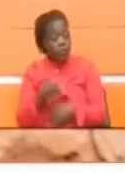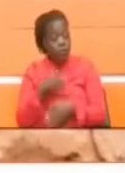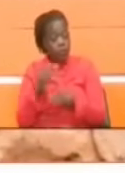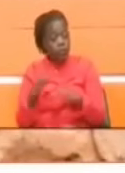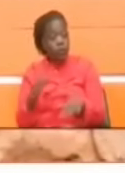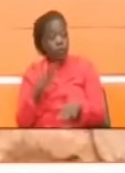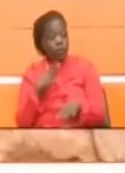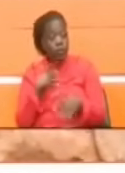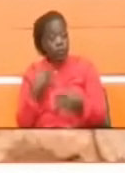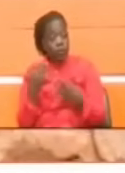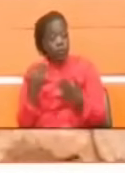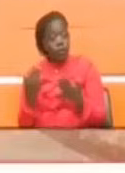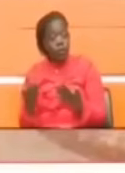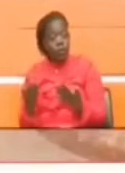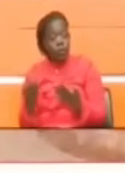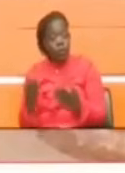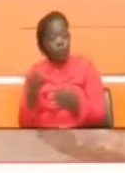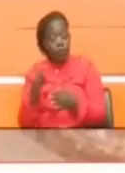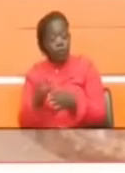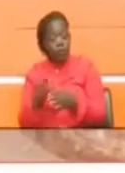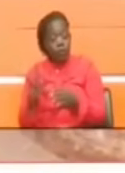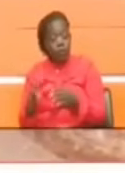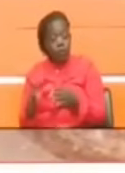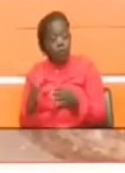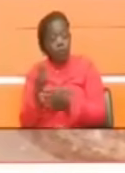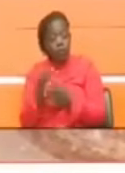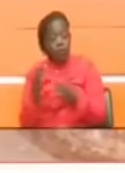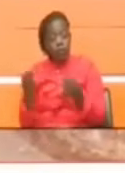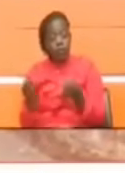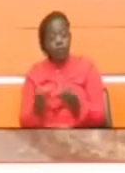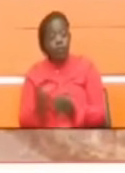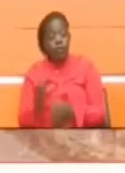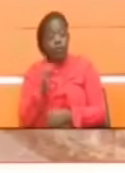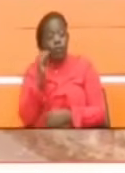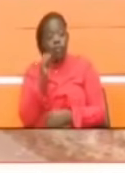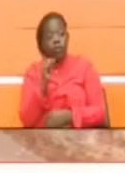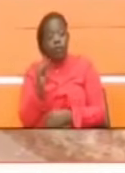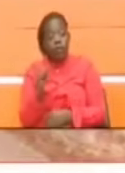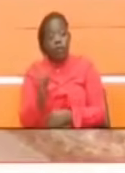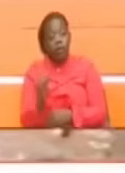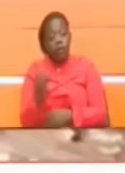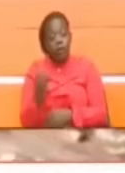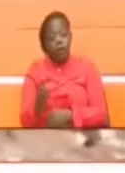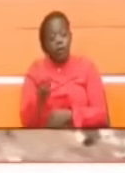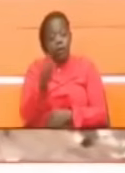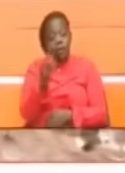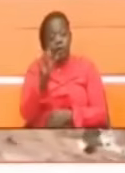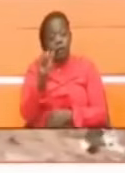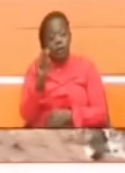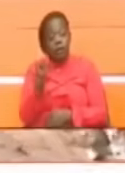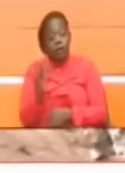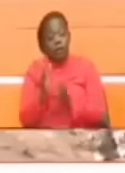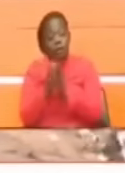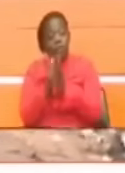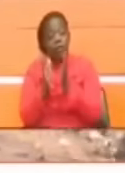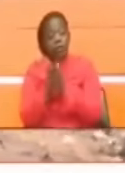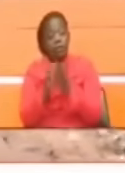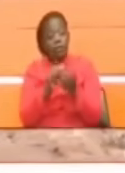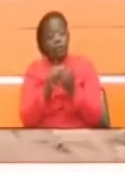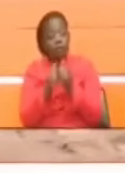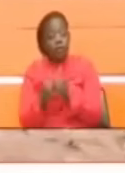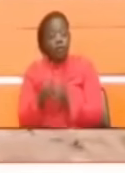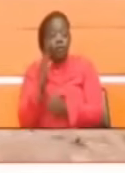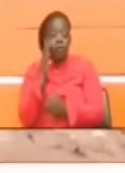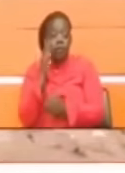lyenjagala babanzigyeko. Amu ku bafamire y'omukadde Zarango nga bakulembeddwamu Wasajja Dan bannyonnyodde obugubi bwe bayitamu